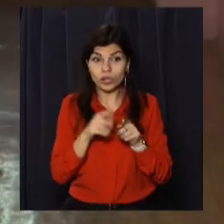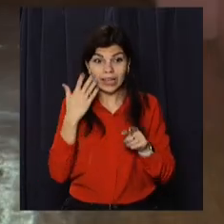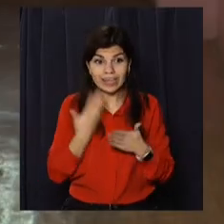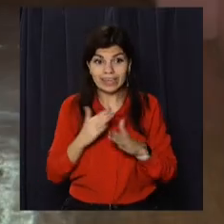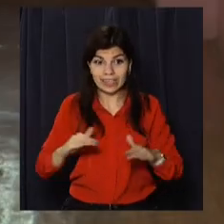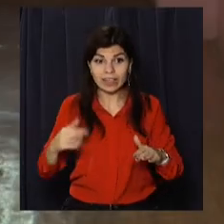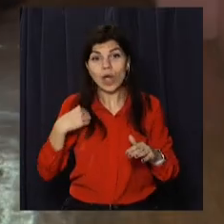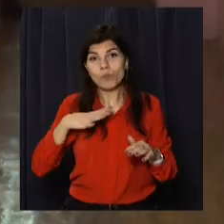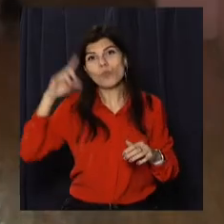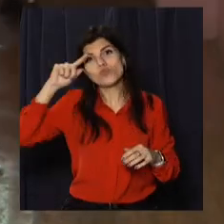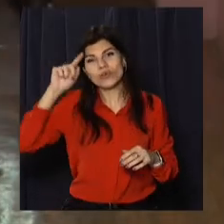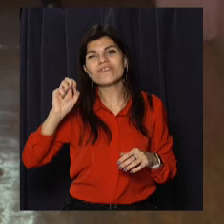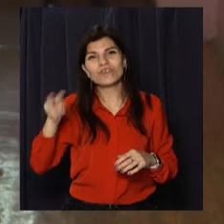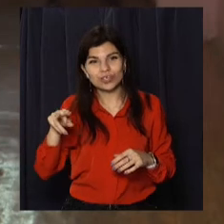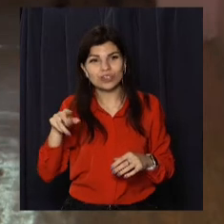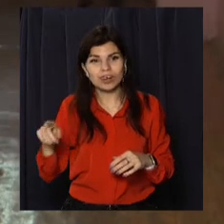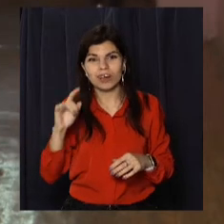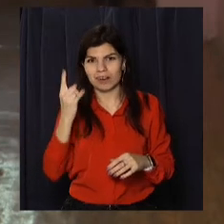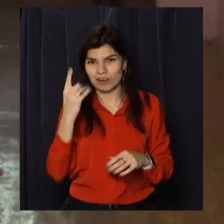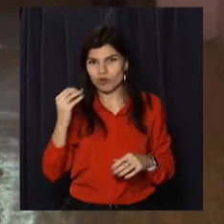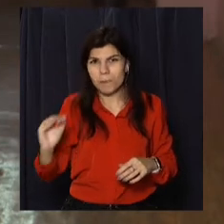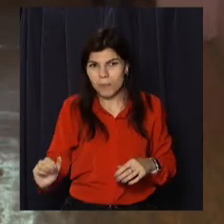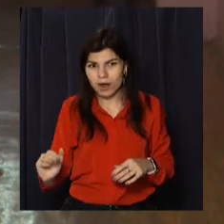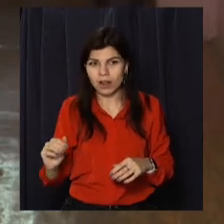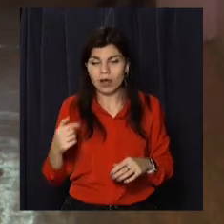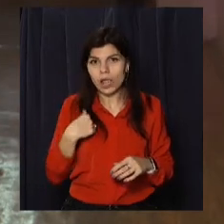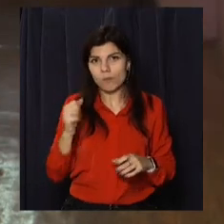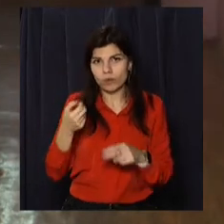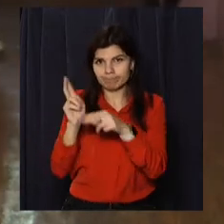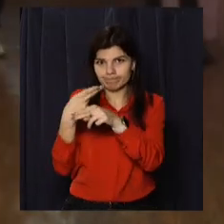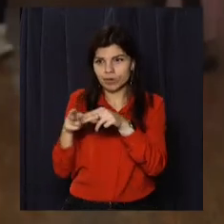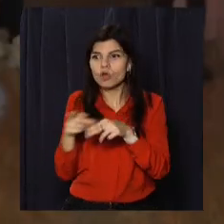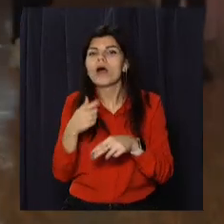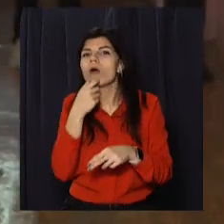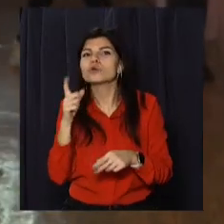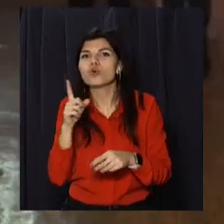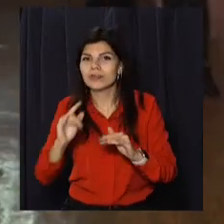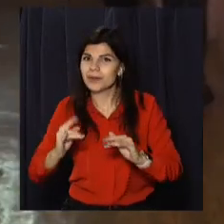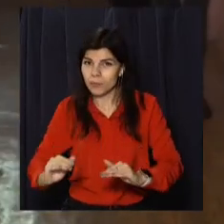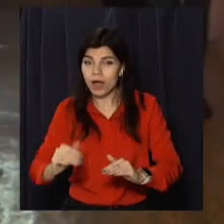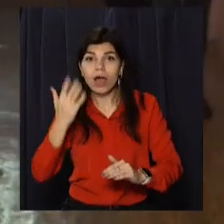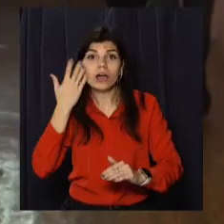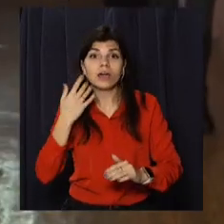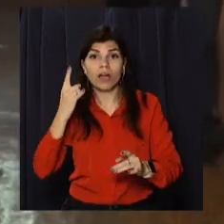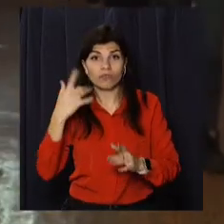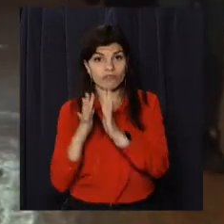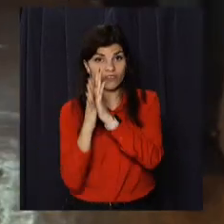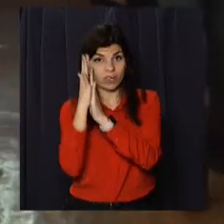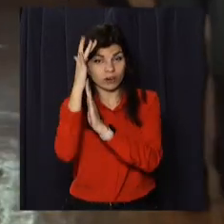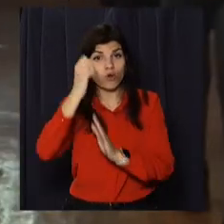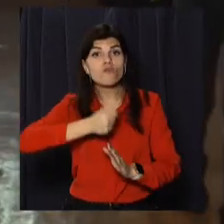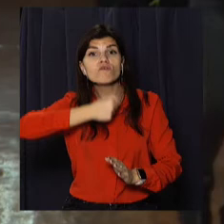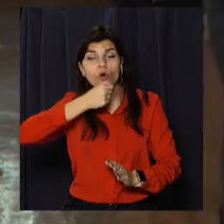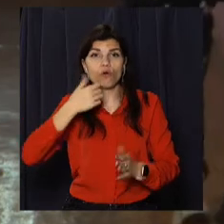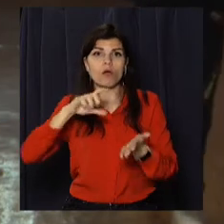попрацювати, вмикаю мультики. Але він ще дуже малий, то я можу його контролювати контент, що він дивиться мультики. А коли дитина ввечері закривається